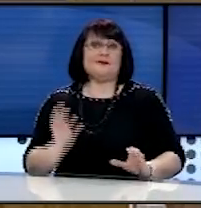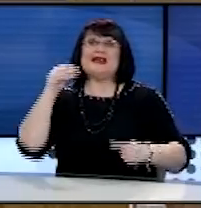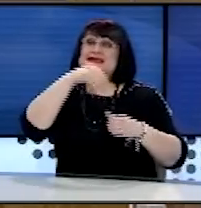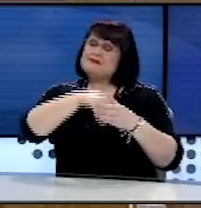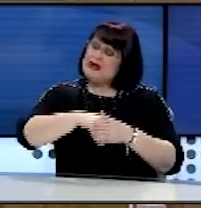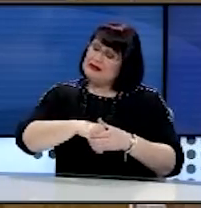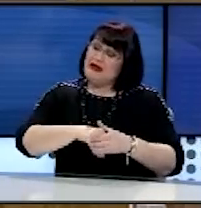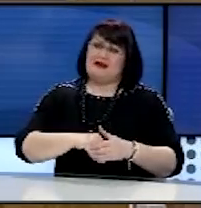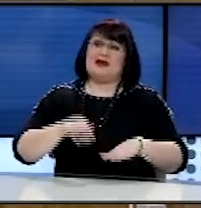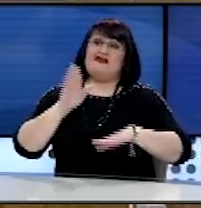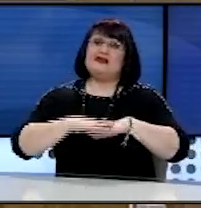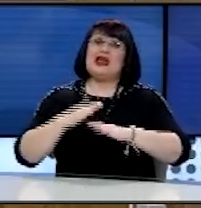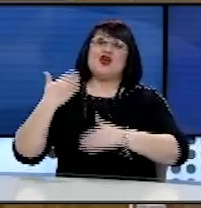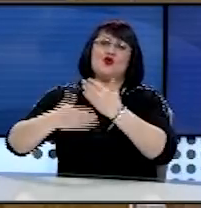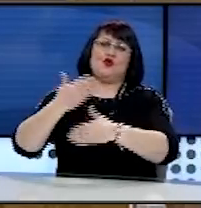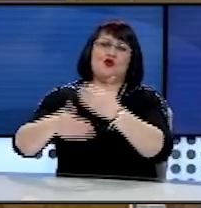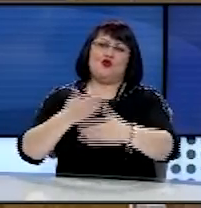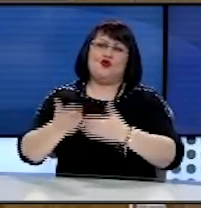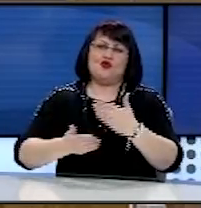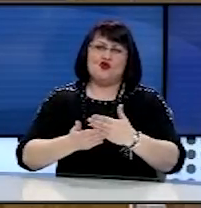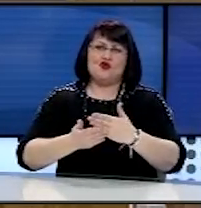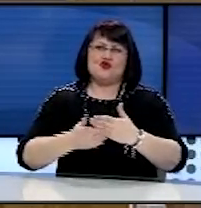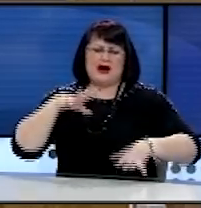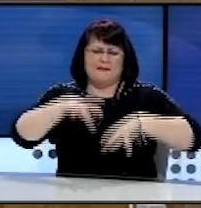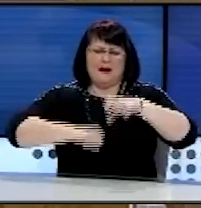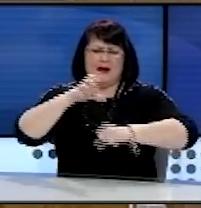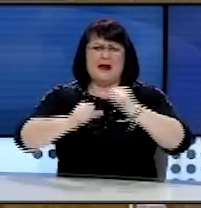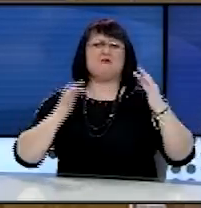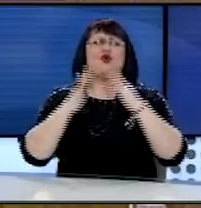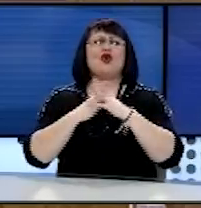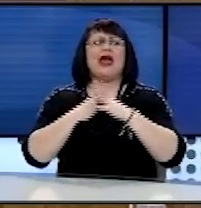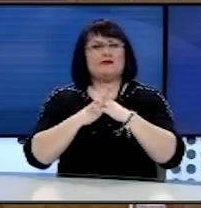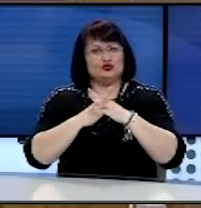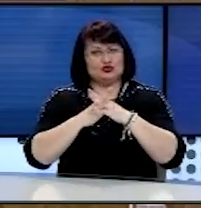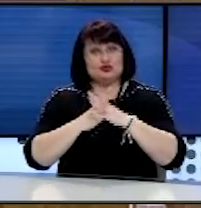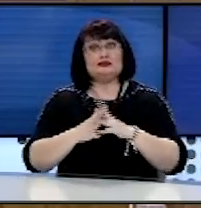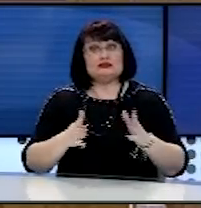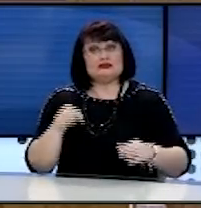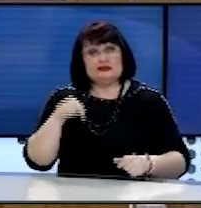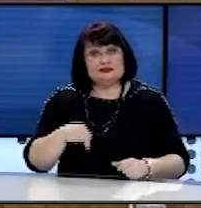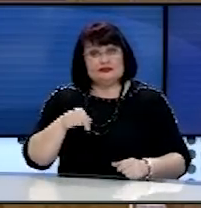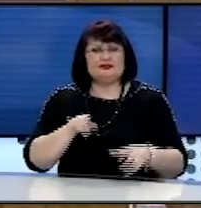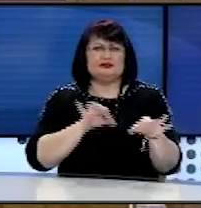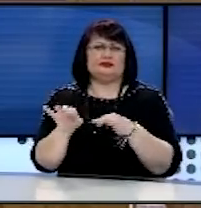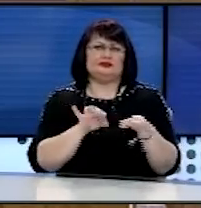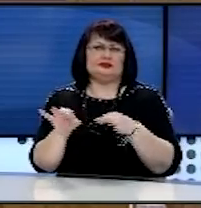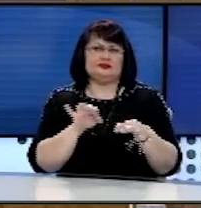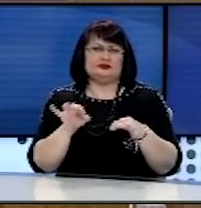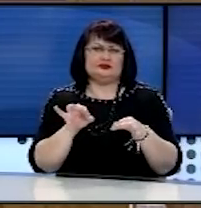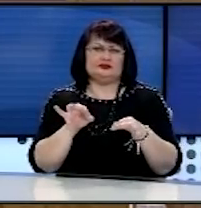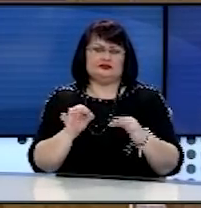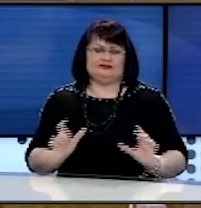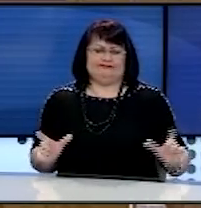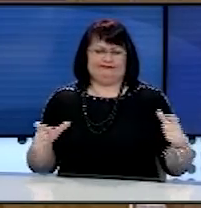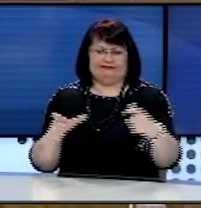συμμετέχει ενεργά εδώ και χρόνια στις ιμπεριαλιστικές επεμβάσεις και εν προκειμένου στο σχεδιασμό περικύκλωσης